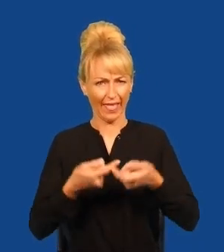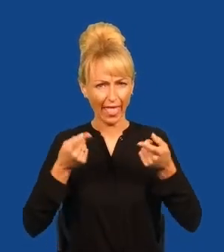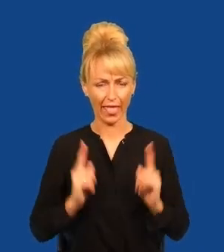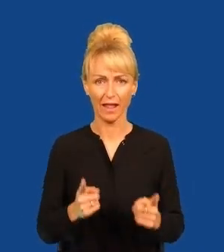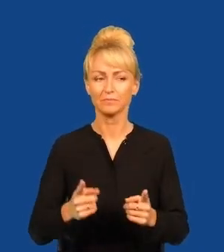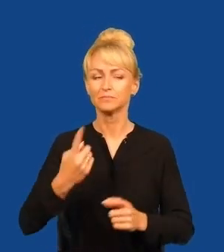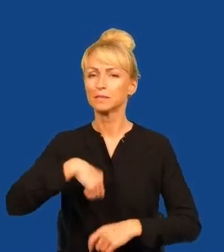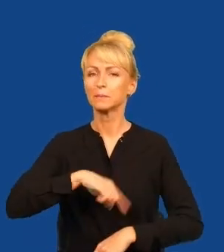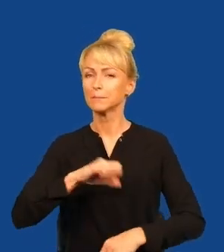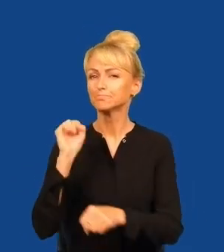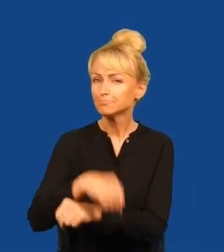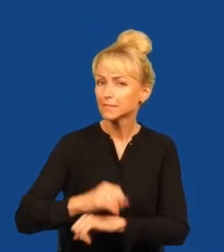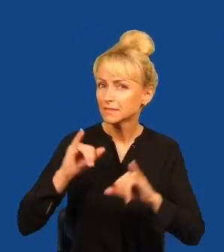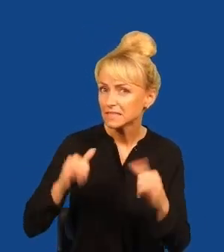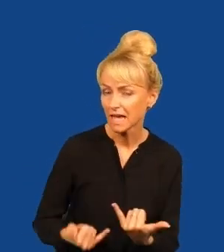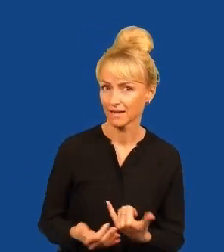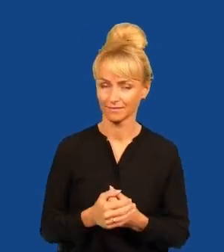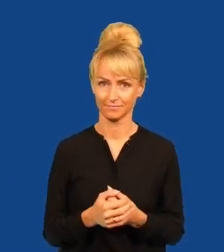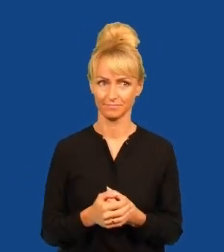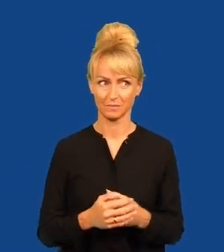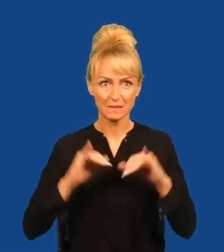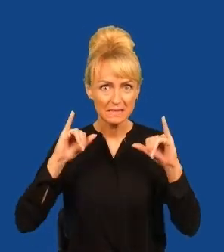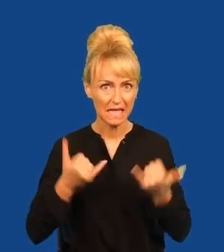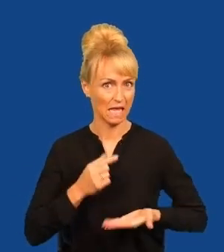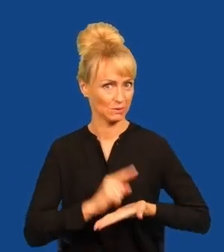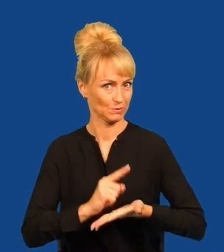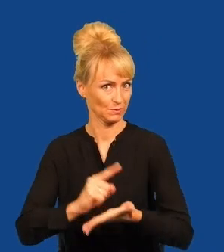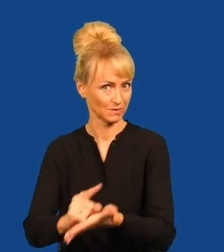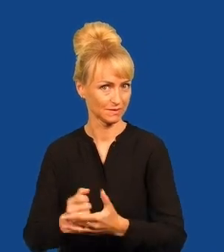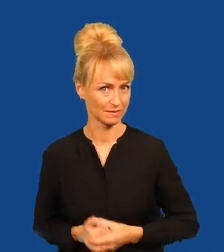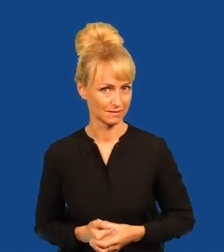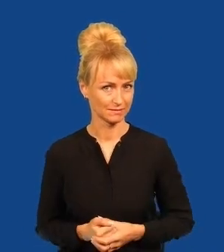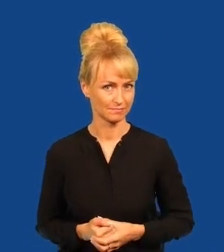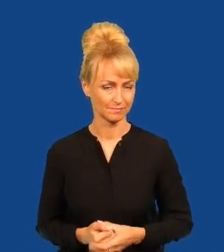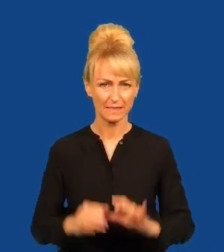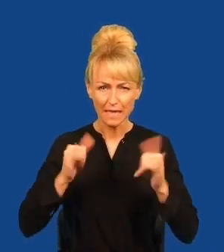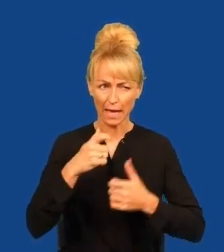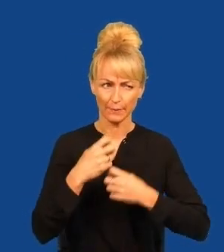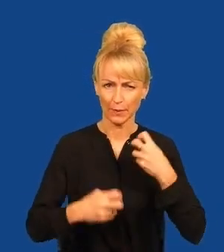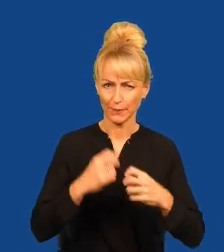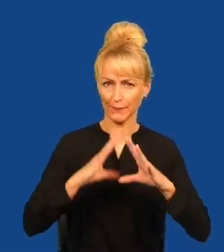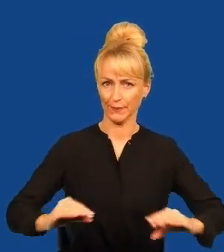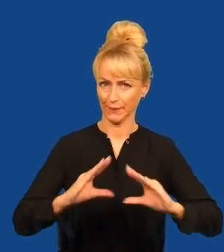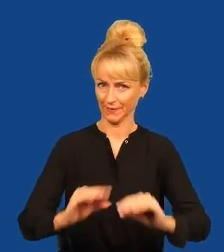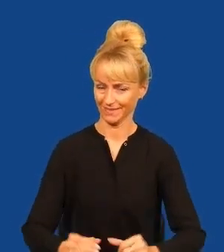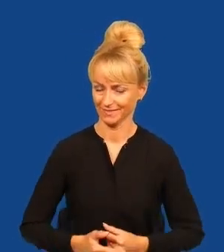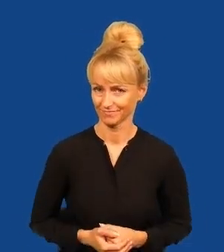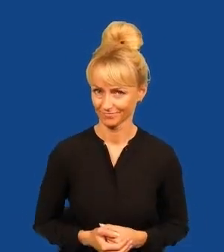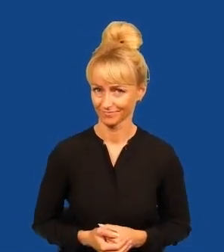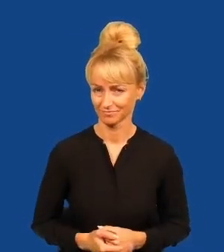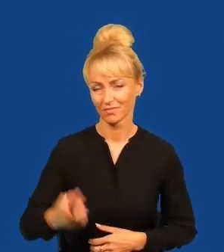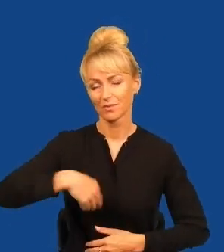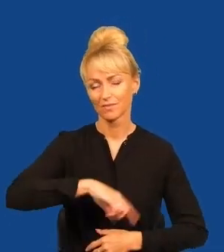sukcesy, jak dostarczamy rozwiązania, które przewyższają oczekiwania. A jak dobrze wiemy, wszyscy